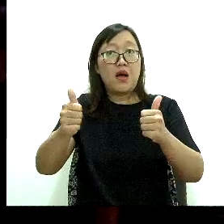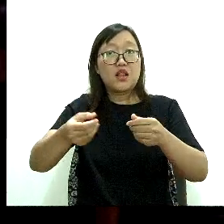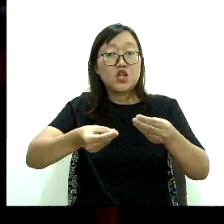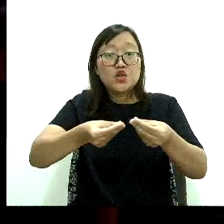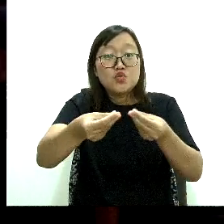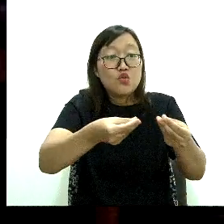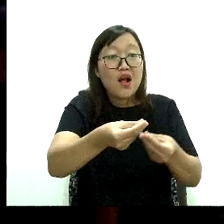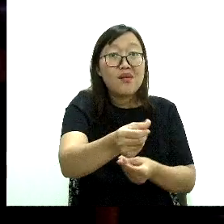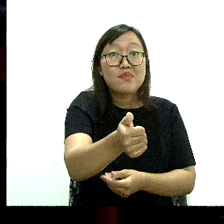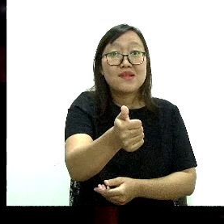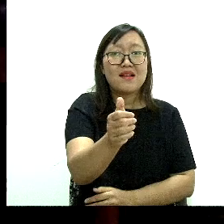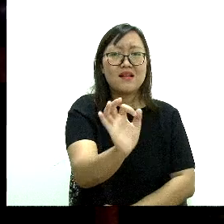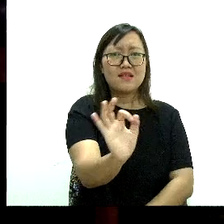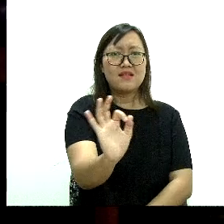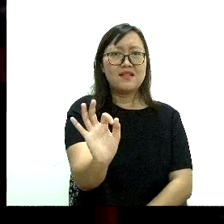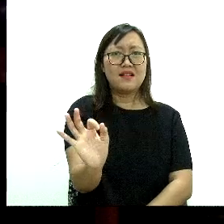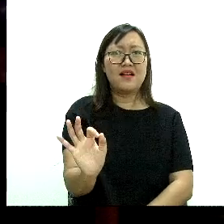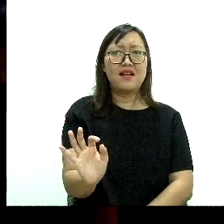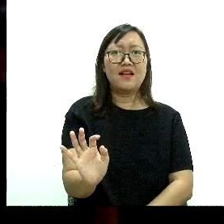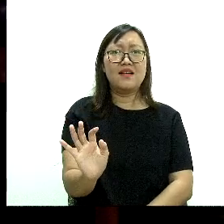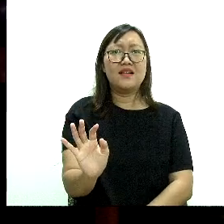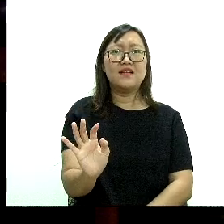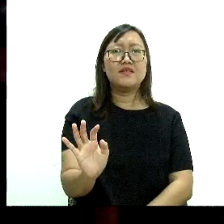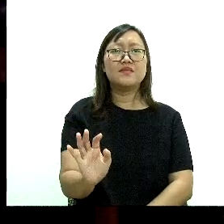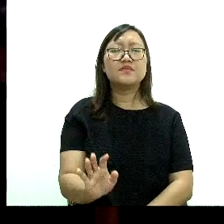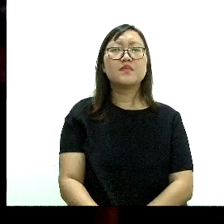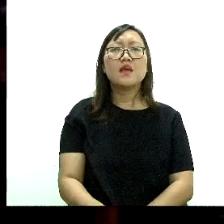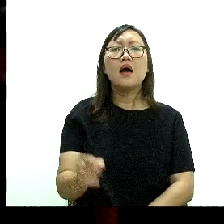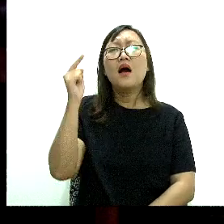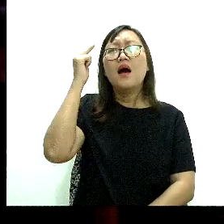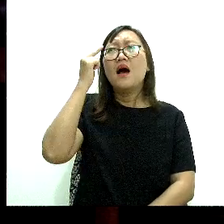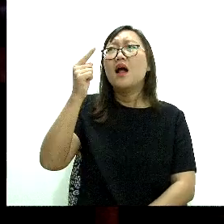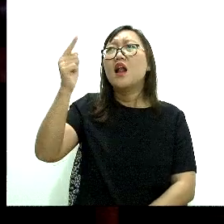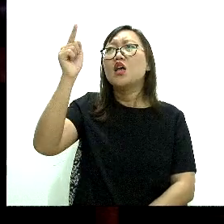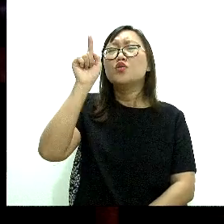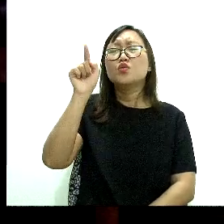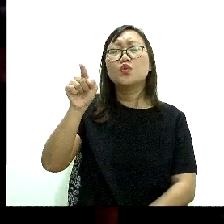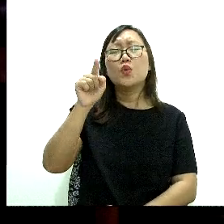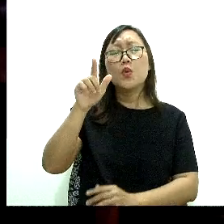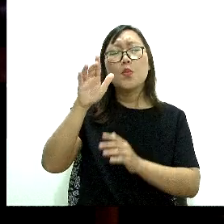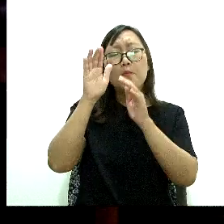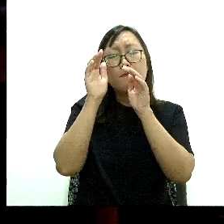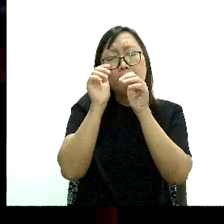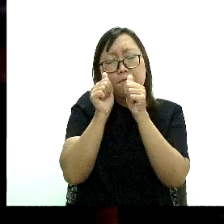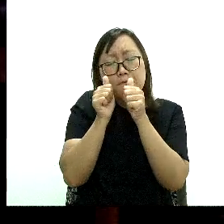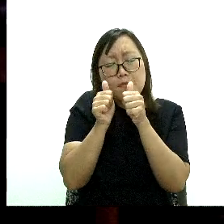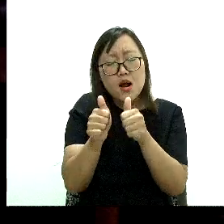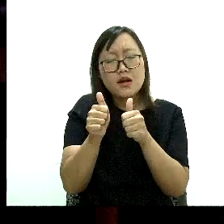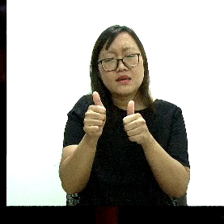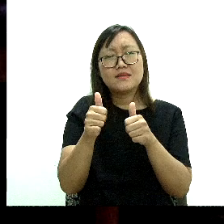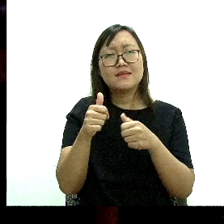itu murah hati. Tapi sayang, manusia cenderung iri hati.